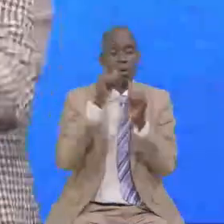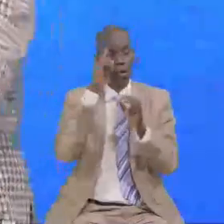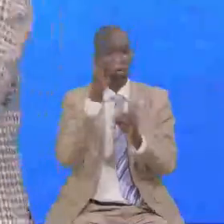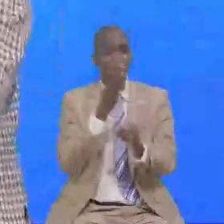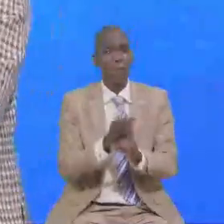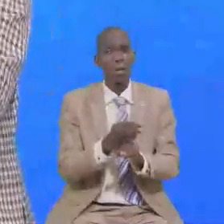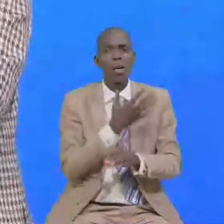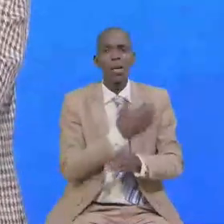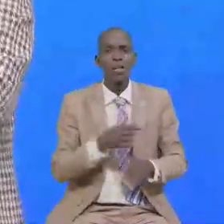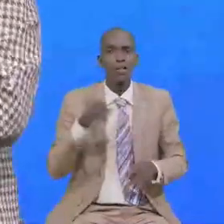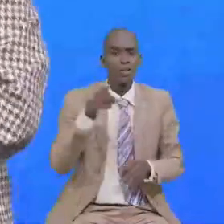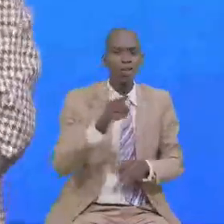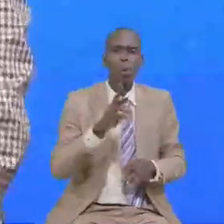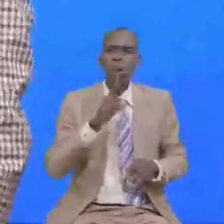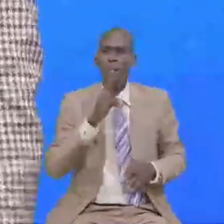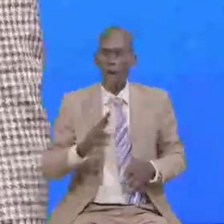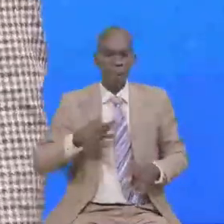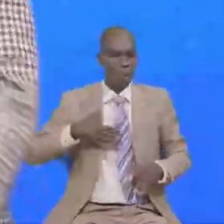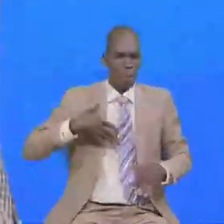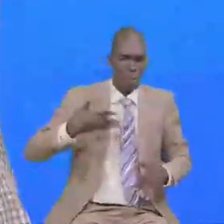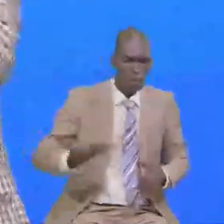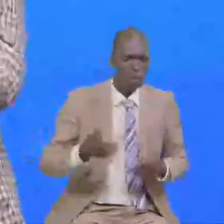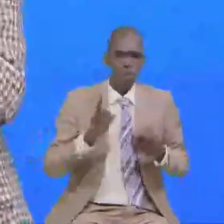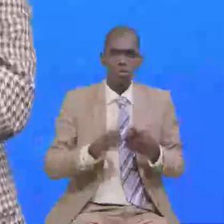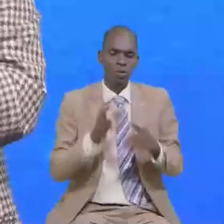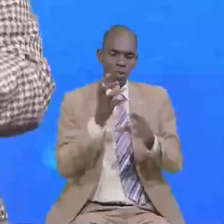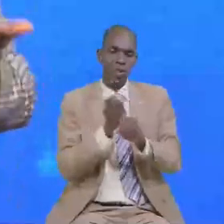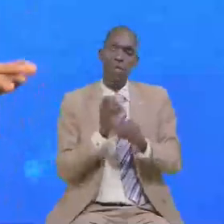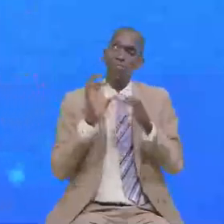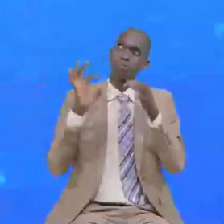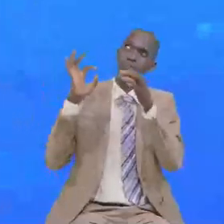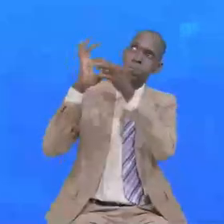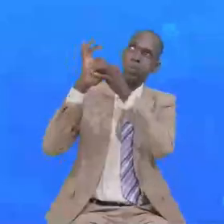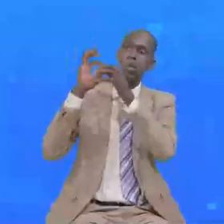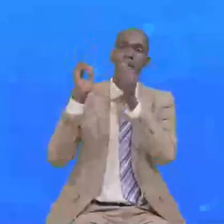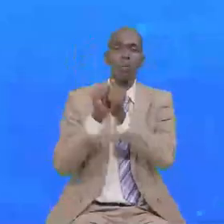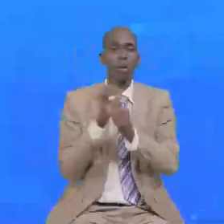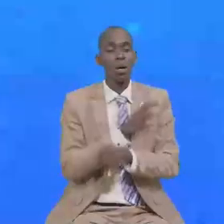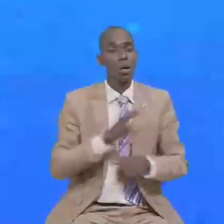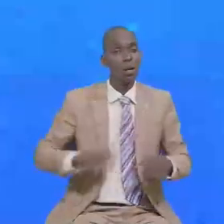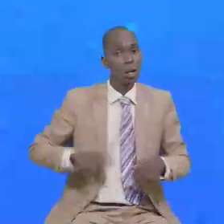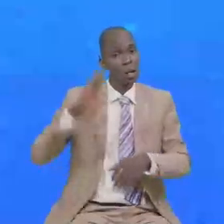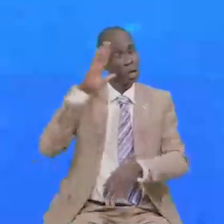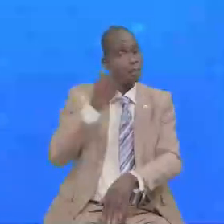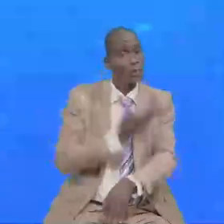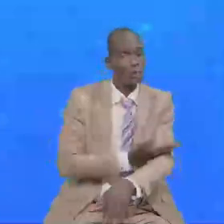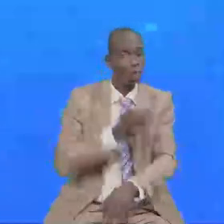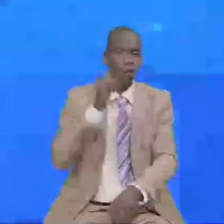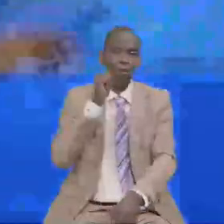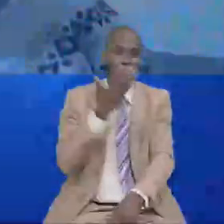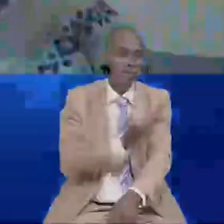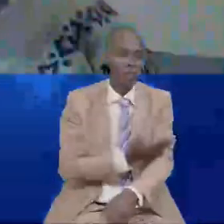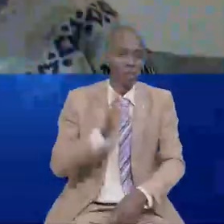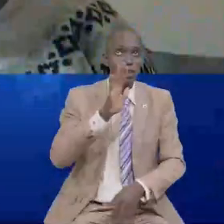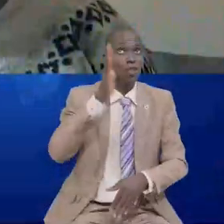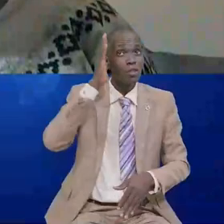et tu veux te connecter à Christ, mon enfant, ma fille,